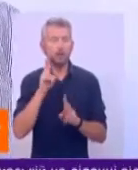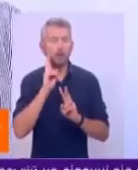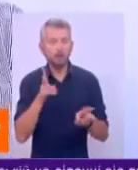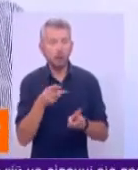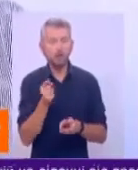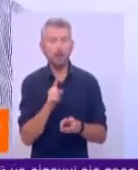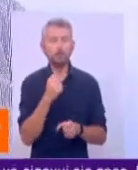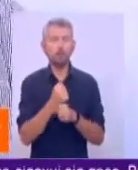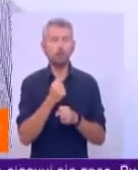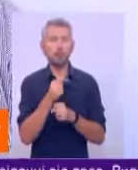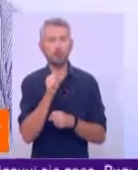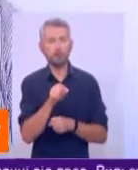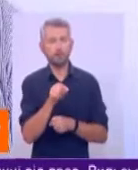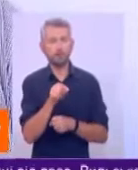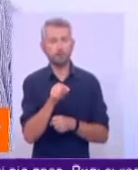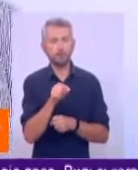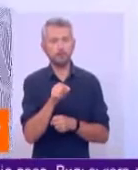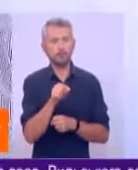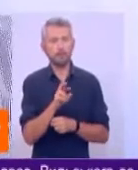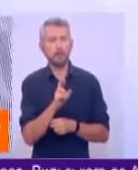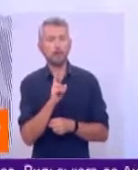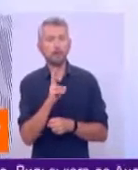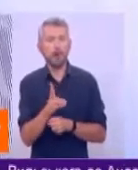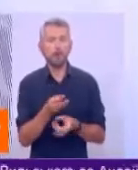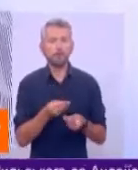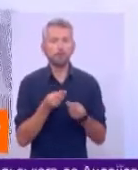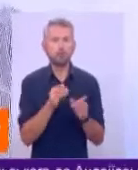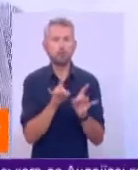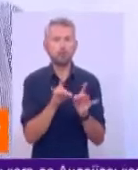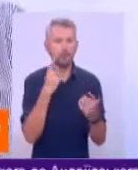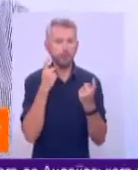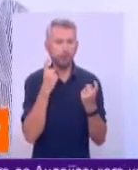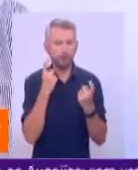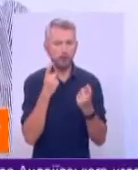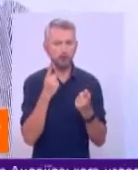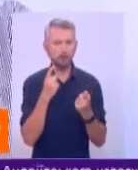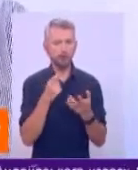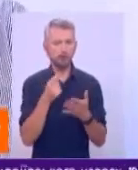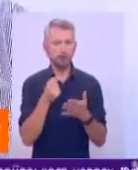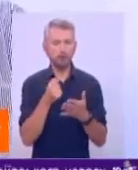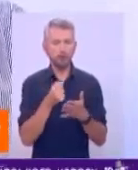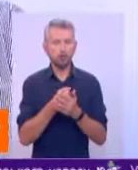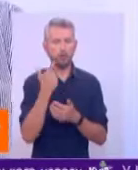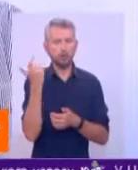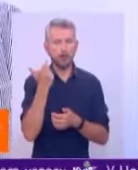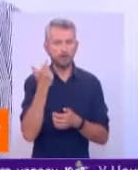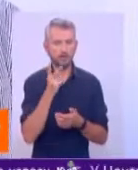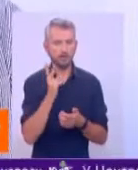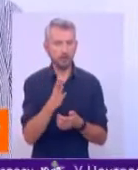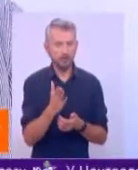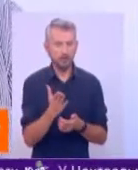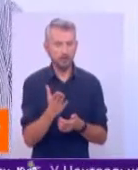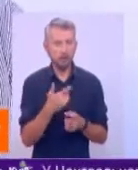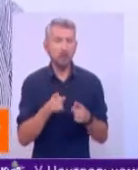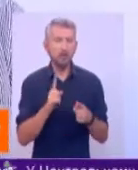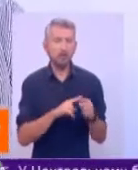знають. Те, що роблять там, як доносити інформацію саме до останніх власників квартир, ну,